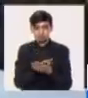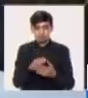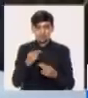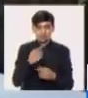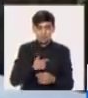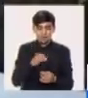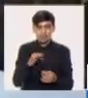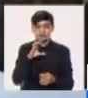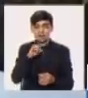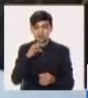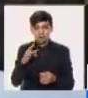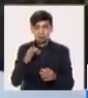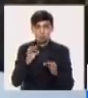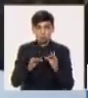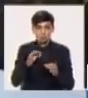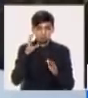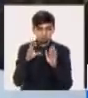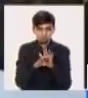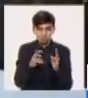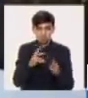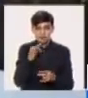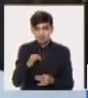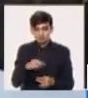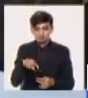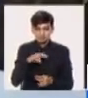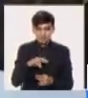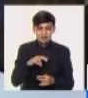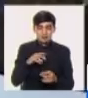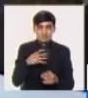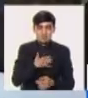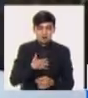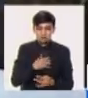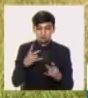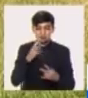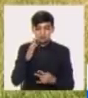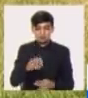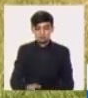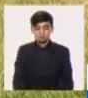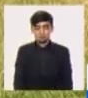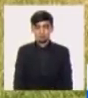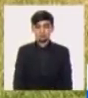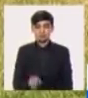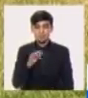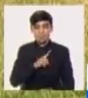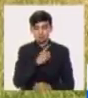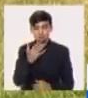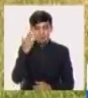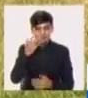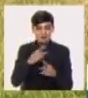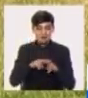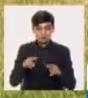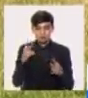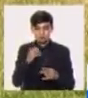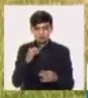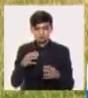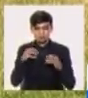барлық санитарлық нормаларды сақтап жүру маңызды болар еді. Не дегенмен мамандардың пікірі бір жерге